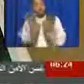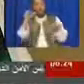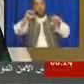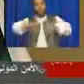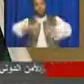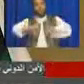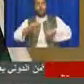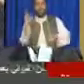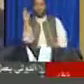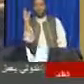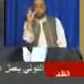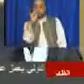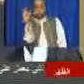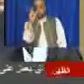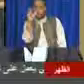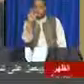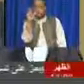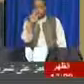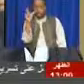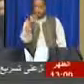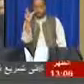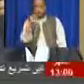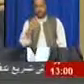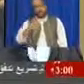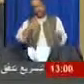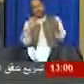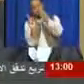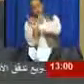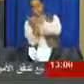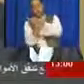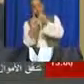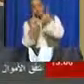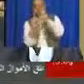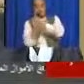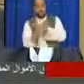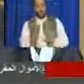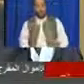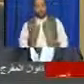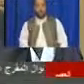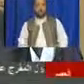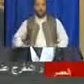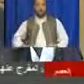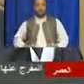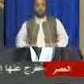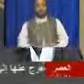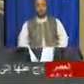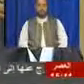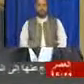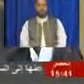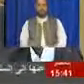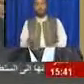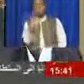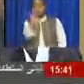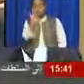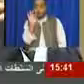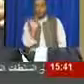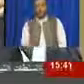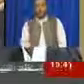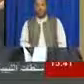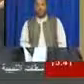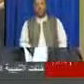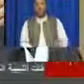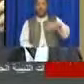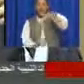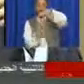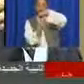لا يجوز باجماع المسلمين لا يجيز تغيير حتى لو كان الامر منكر مع ان هم واخذين اخذوا